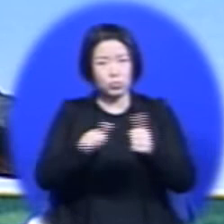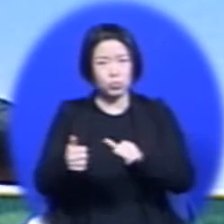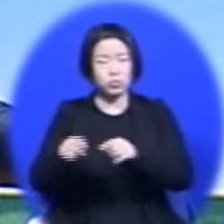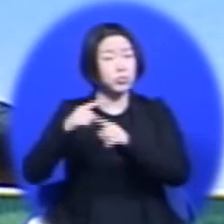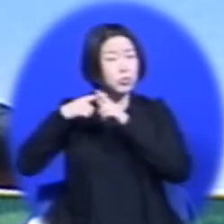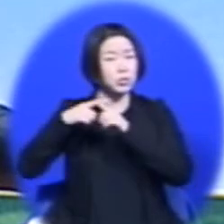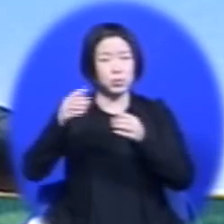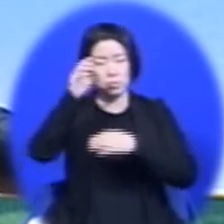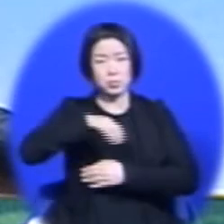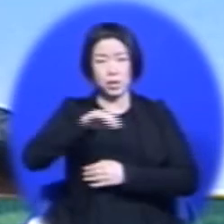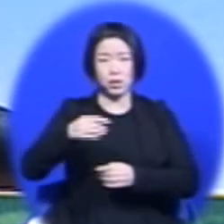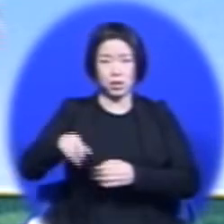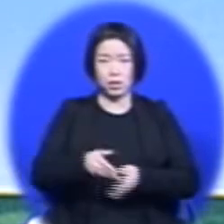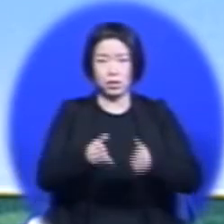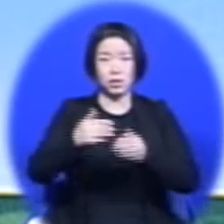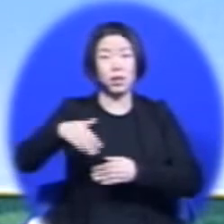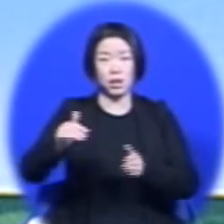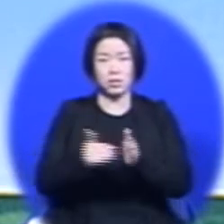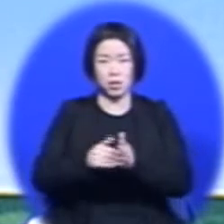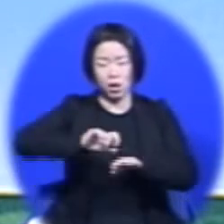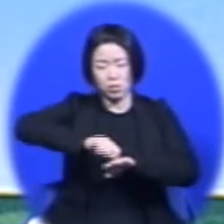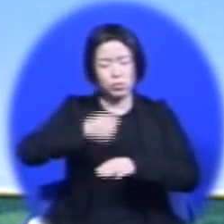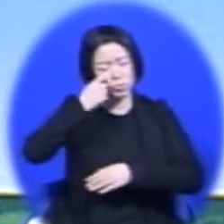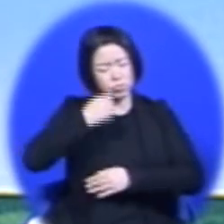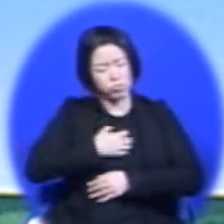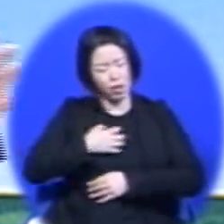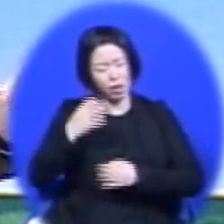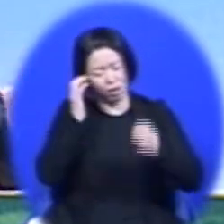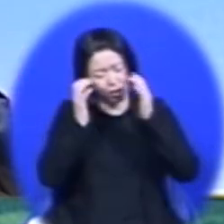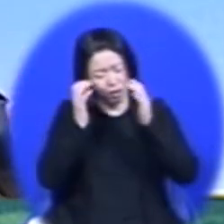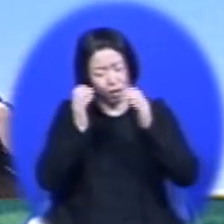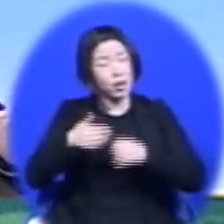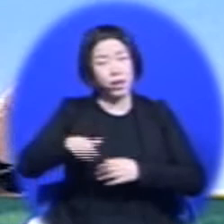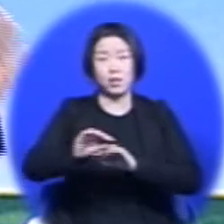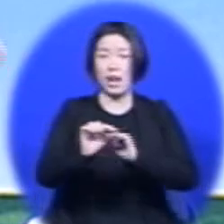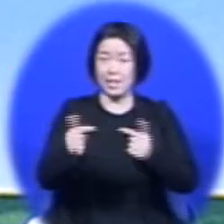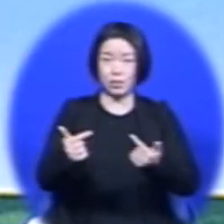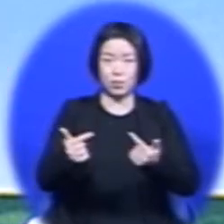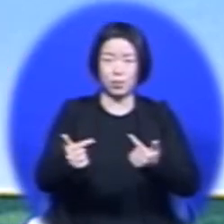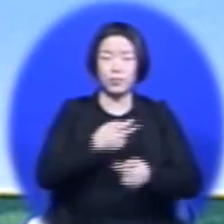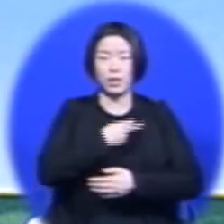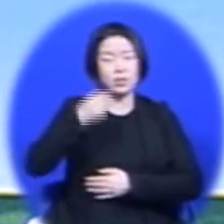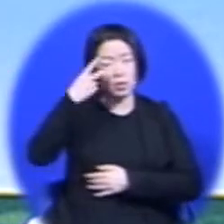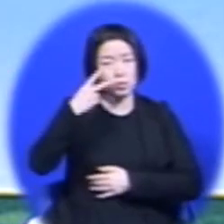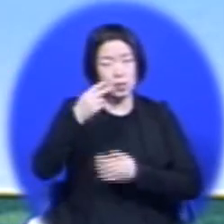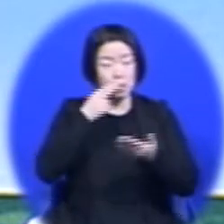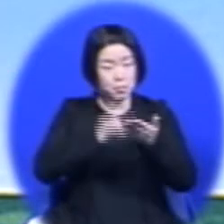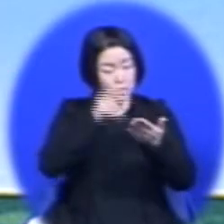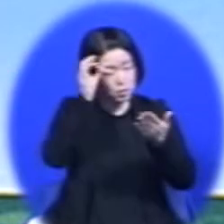길을 갔습니다. 억지로 슬퍼하면서 괴로워하면서 간 게 아니고 사도 바울의 서신을